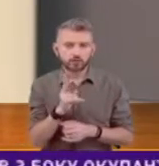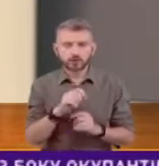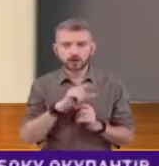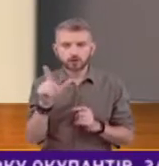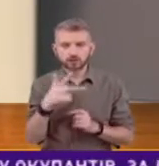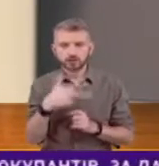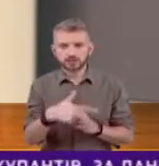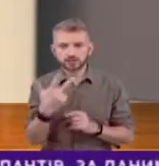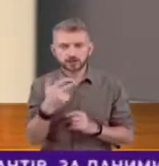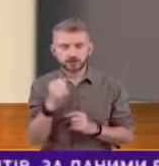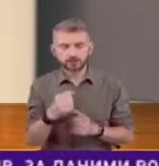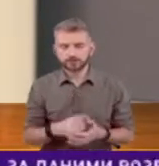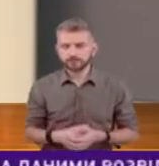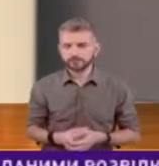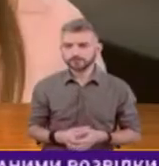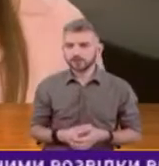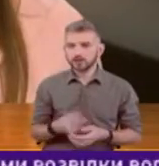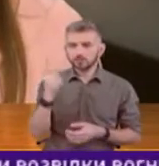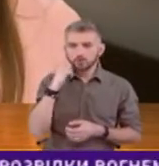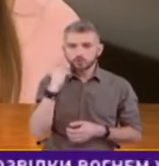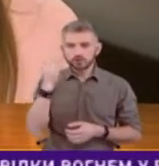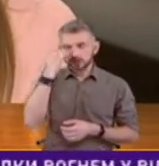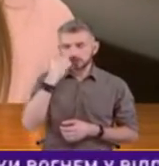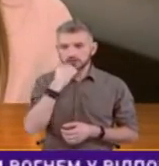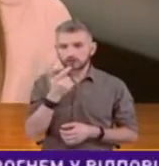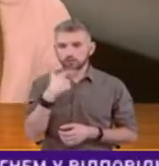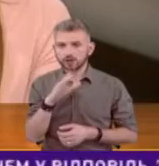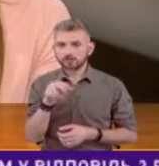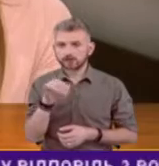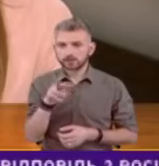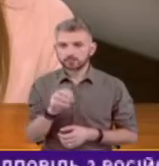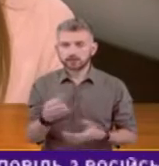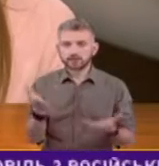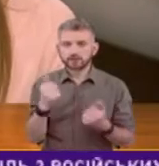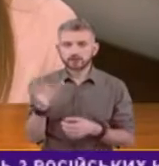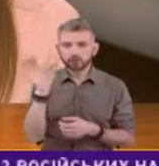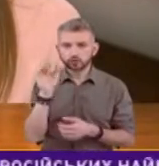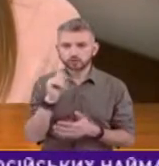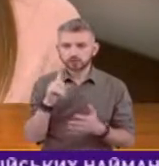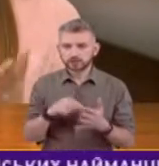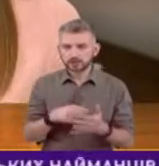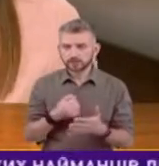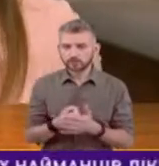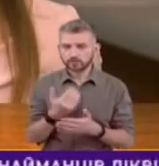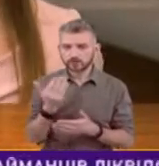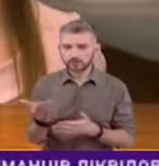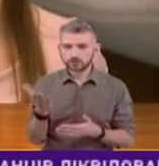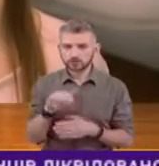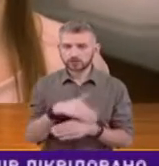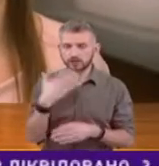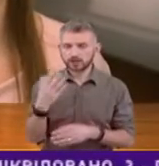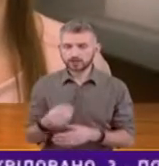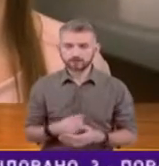«Райдужний 30». Так, почули. Дякуємо, пане Вадиме. Давайте послухаємо запитання зараз до вас. Добрий